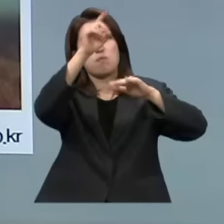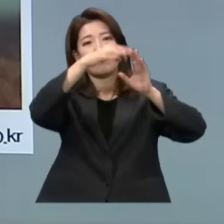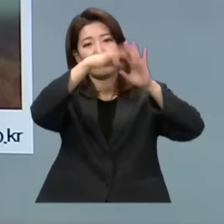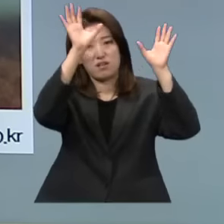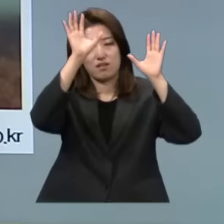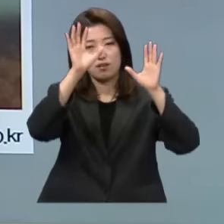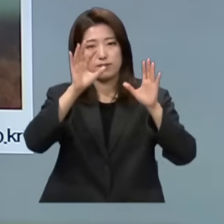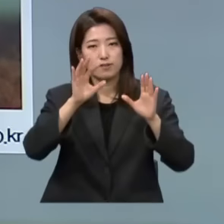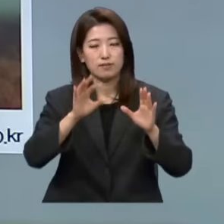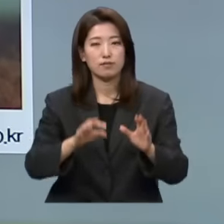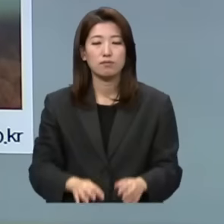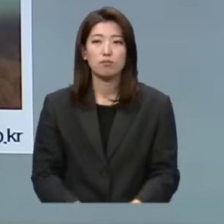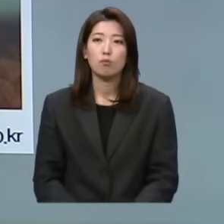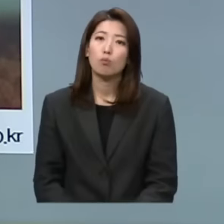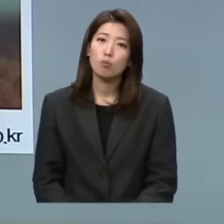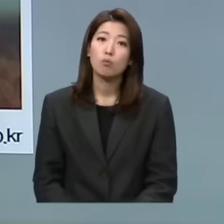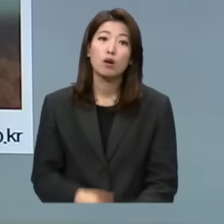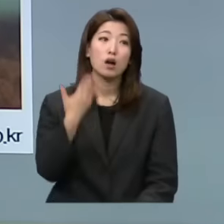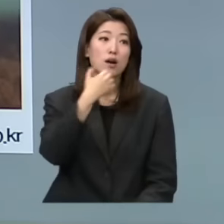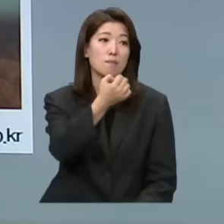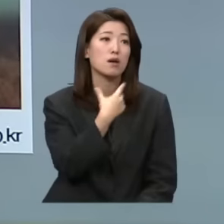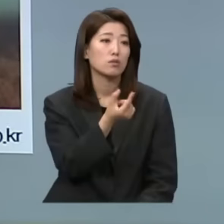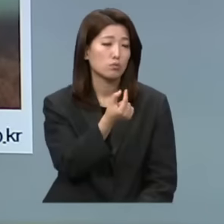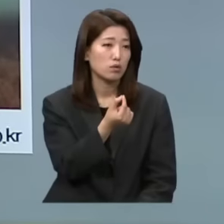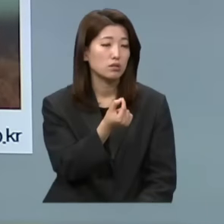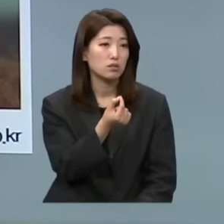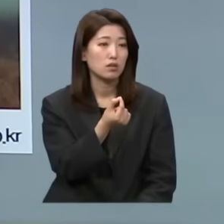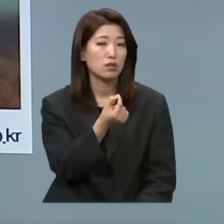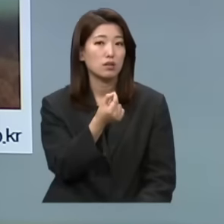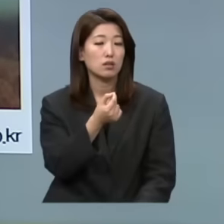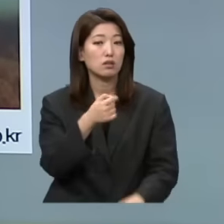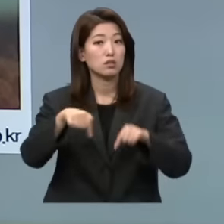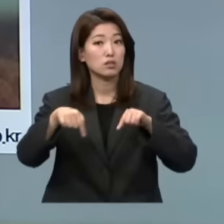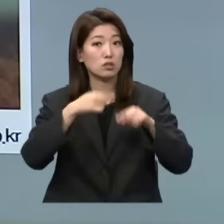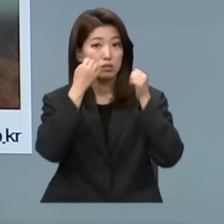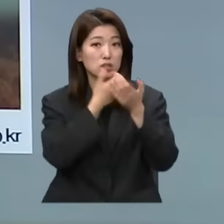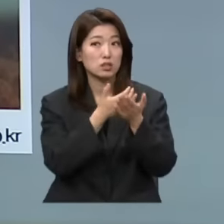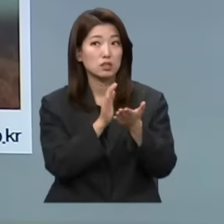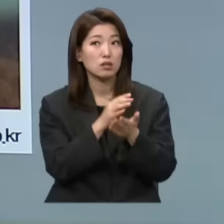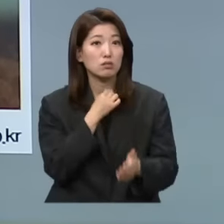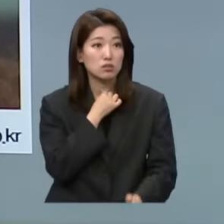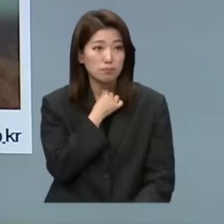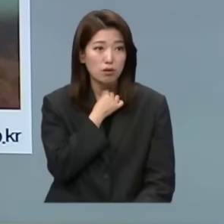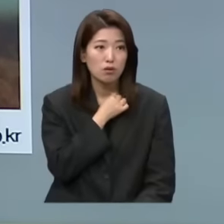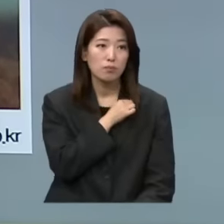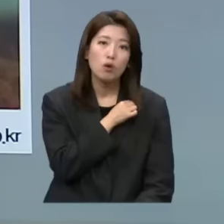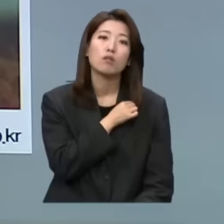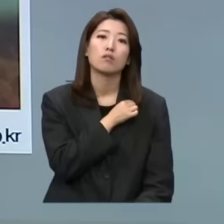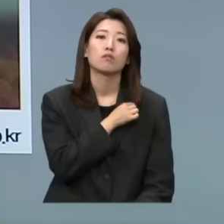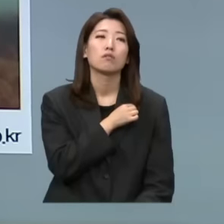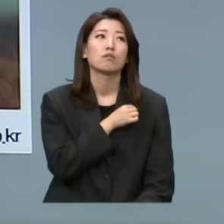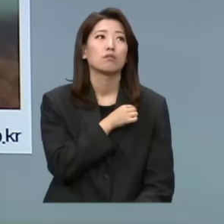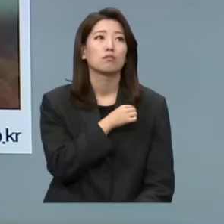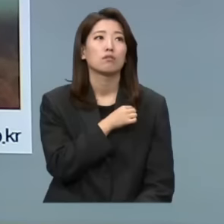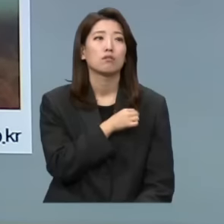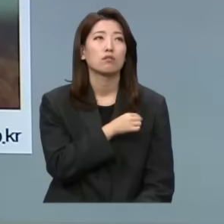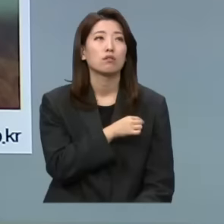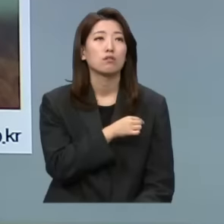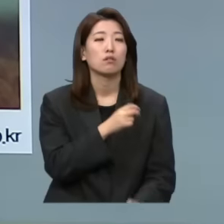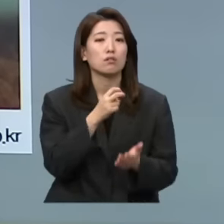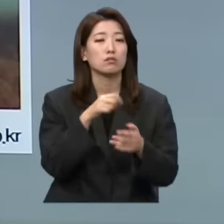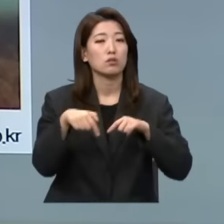검찰 개혁을 할 거면 정책적인 입법이나 이런 부분 좀 같이 말씀을 해주셨는데 김보 대변이 님 예 바로 잡으면 되는 거 아니냐